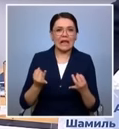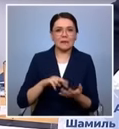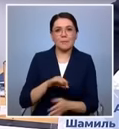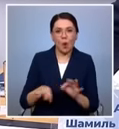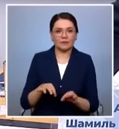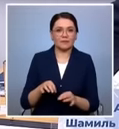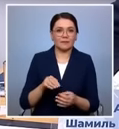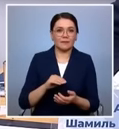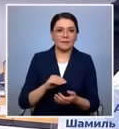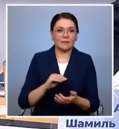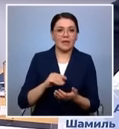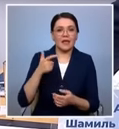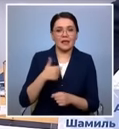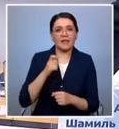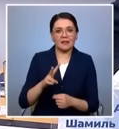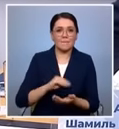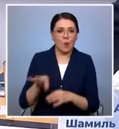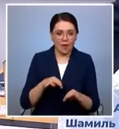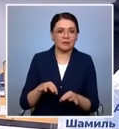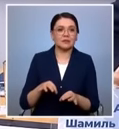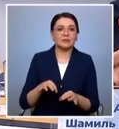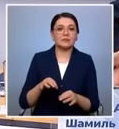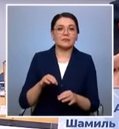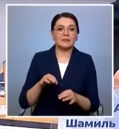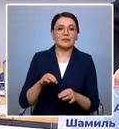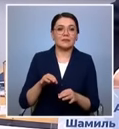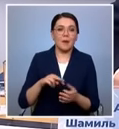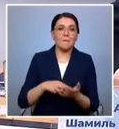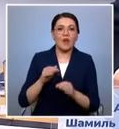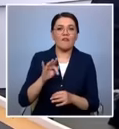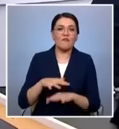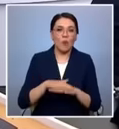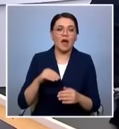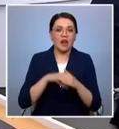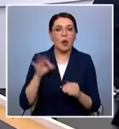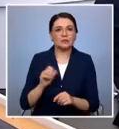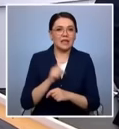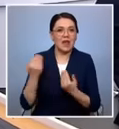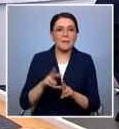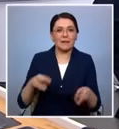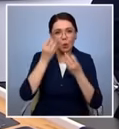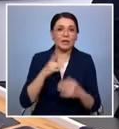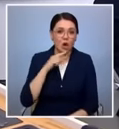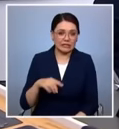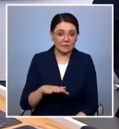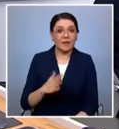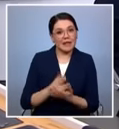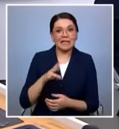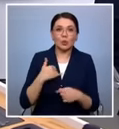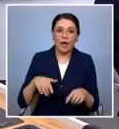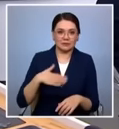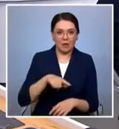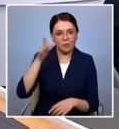юбилею. Ну, Хабиров еще нес дальше какой-то бред про чудо Арбат на улице Октябрьской